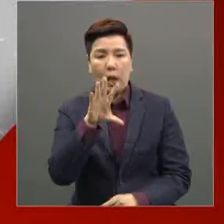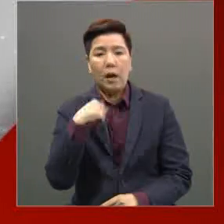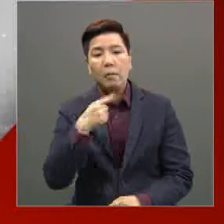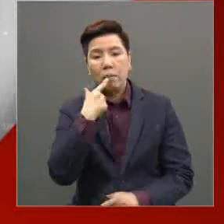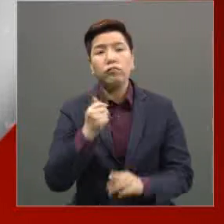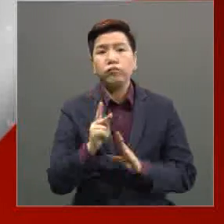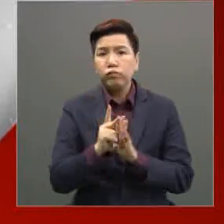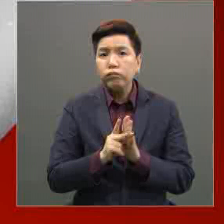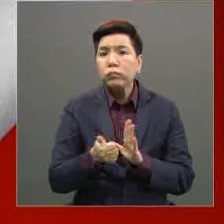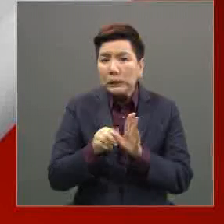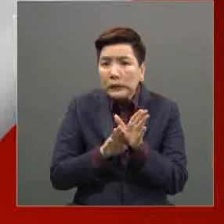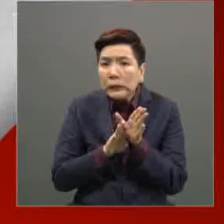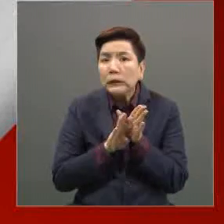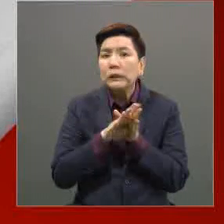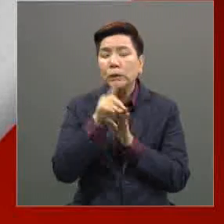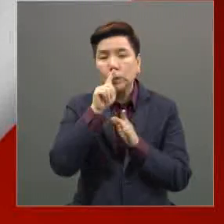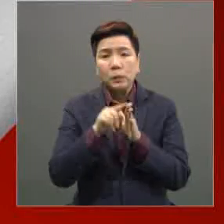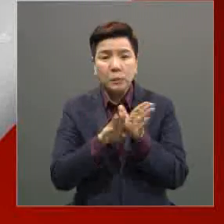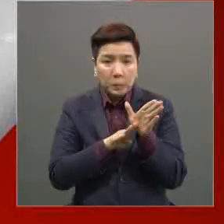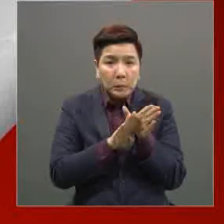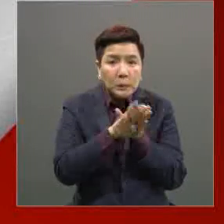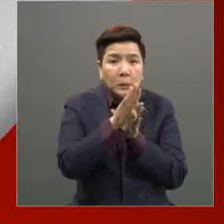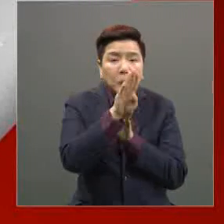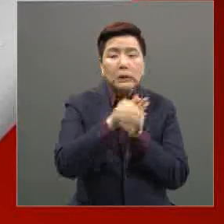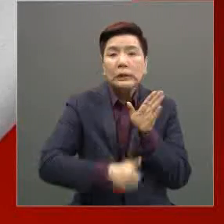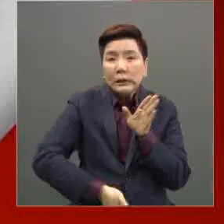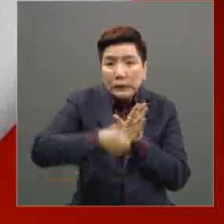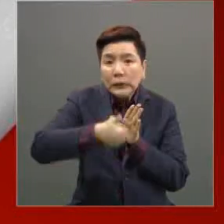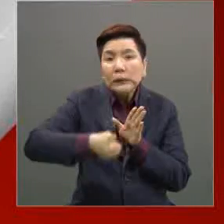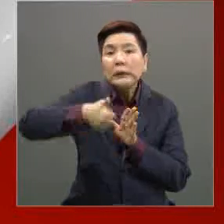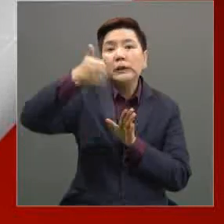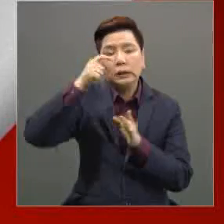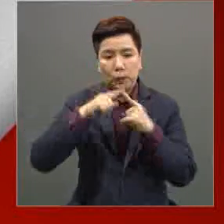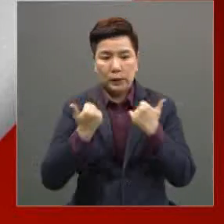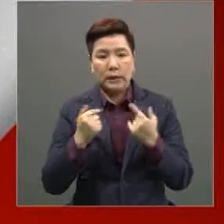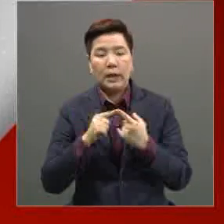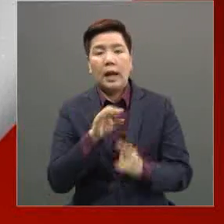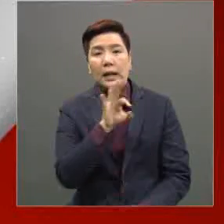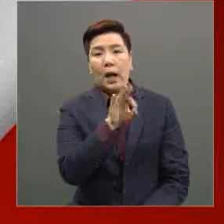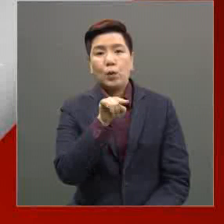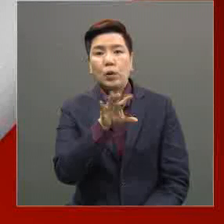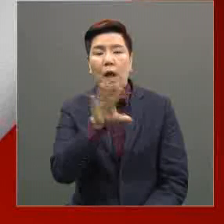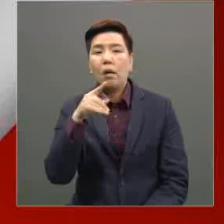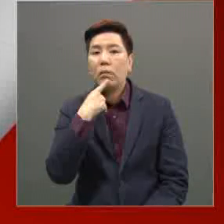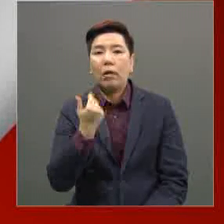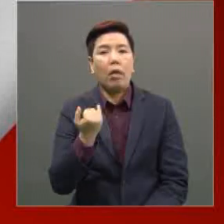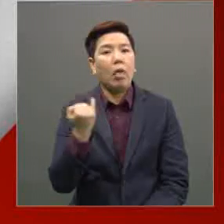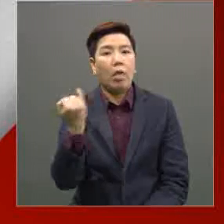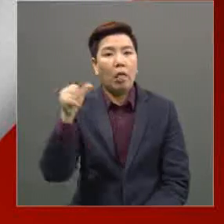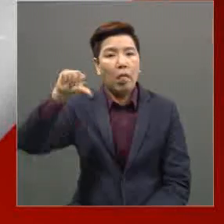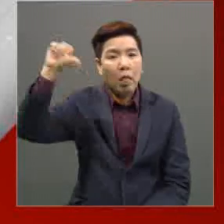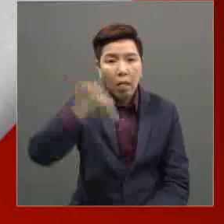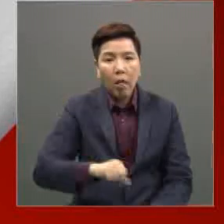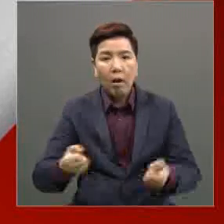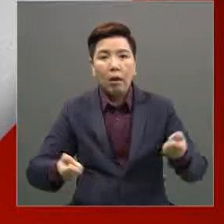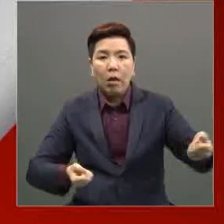23.05% นะบอกว่าส่วนใหญ่การขับขี่มีวินัยดีขึ้นนะครับและอีก 9.55% นะครับบอกว่าส่วนใหญ่การขับ